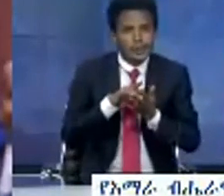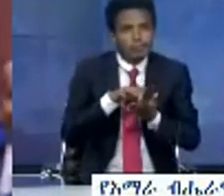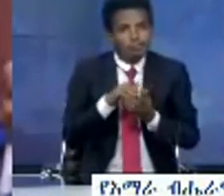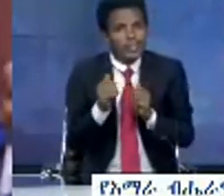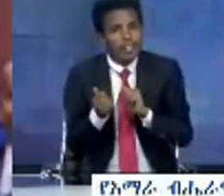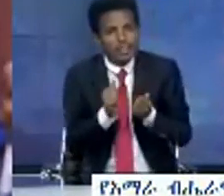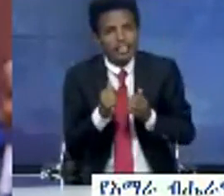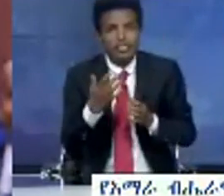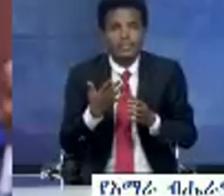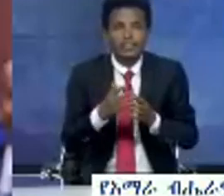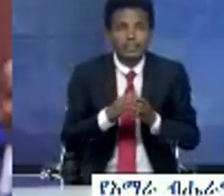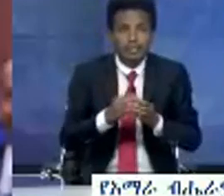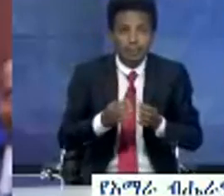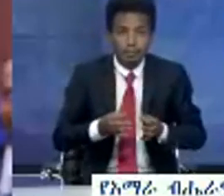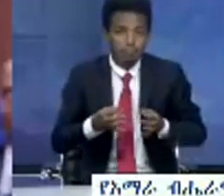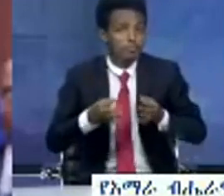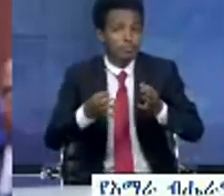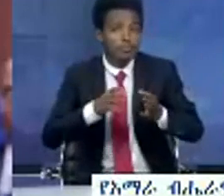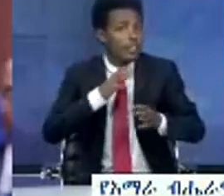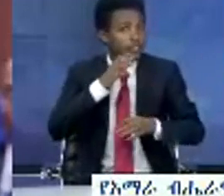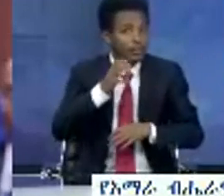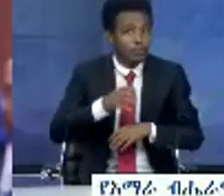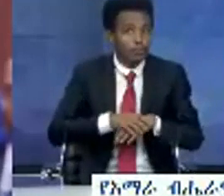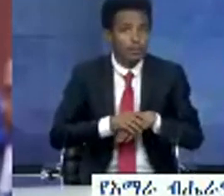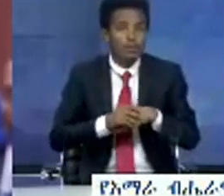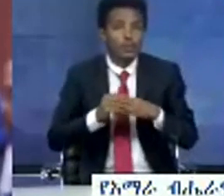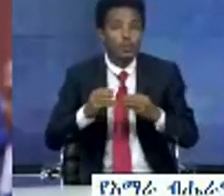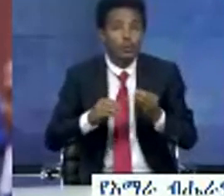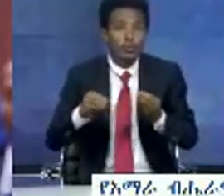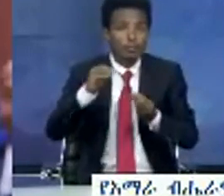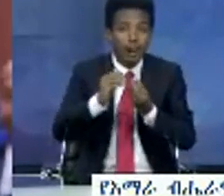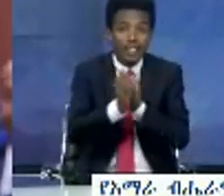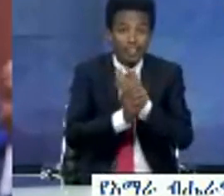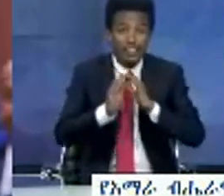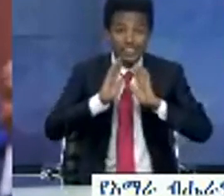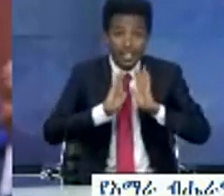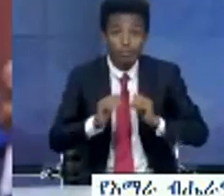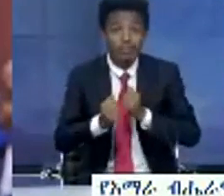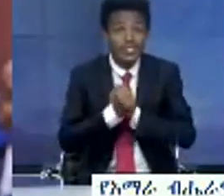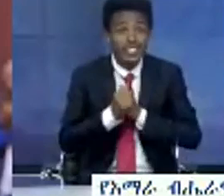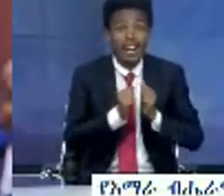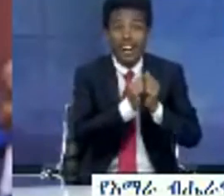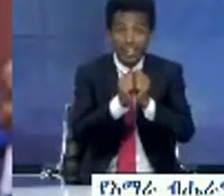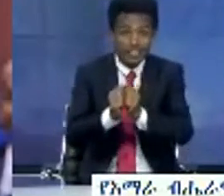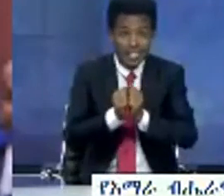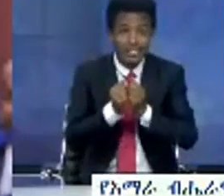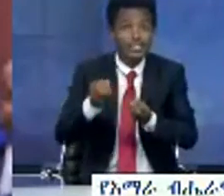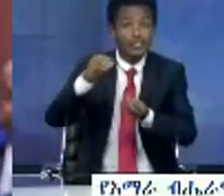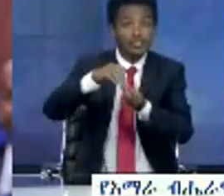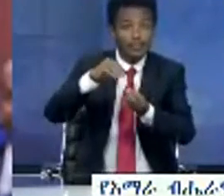የማይዘሩ ይልቁንም አገራዊ ሰላምን፣ ፍቅርንና አንድነትን የሚመግቡ ከፍ